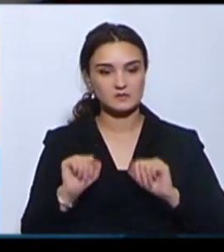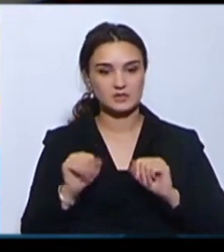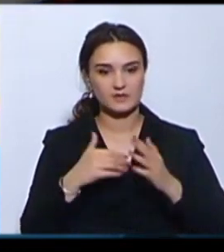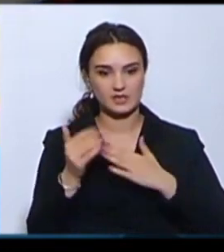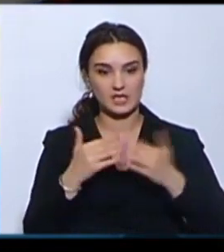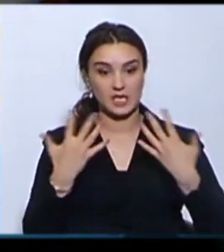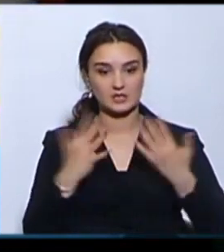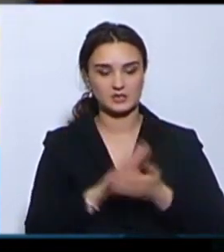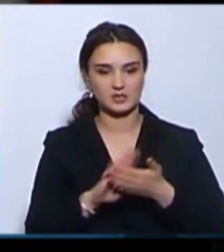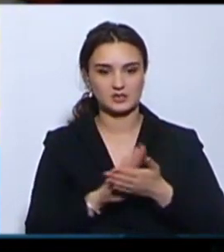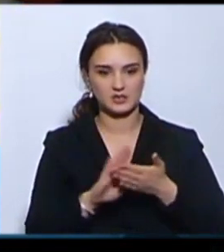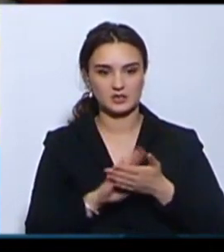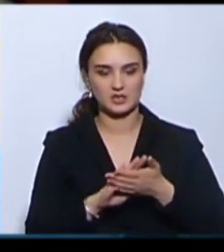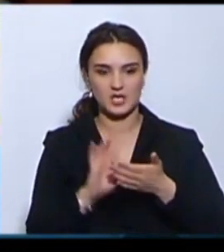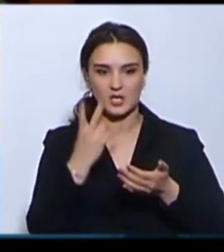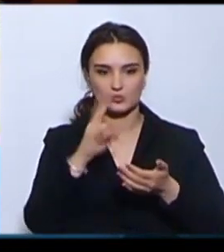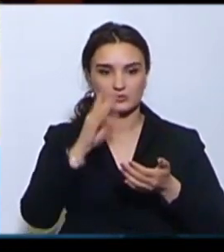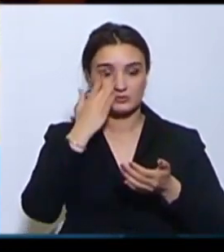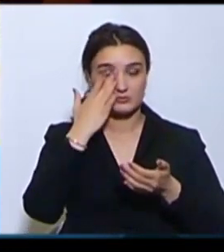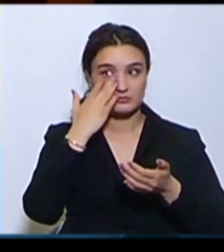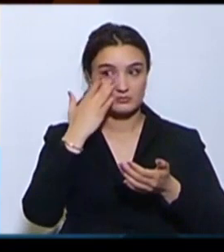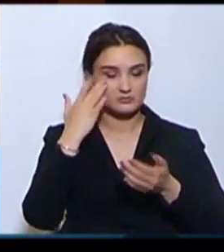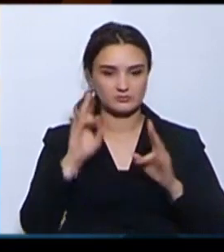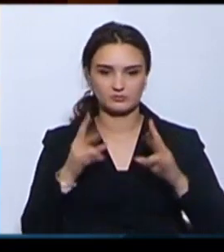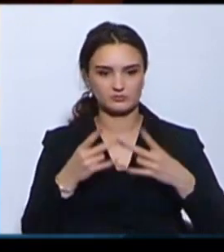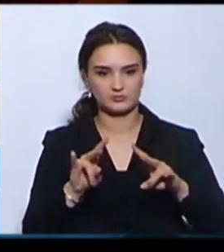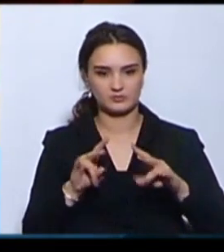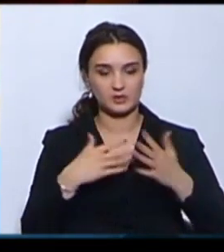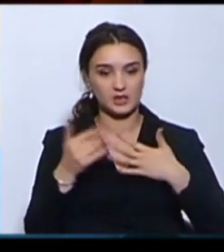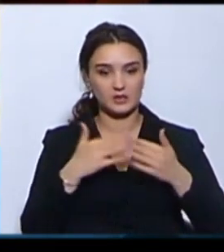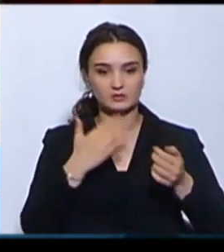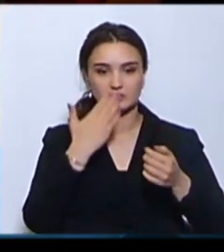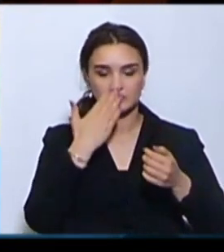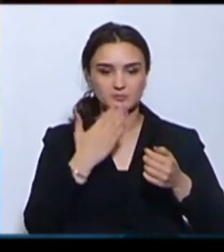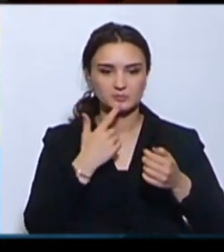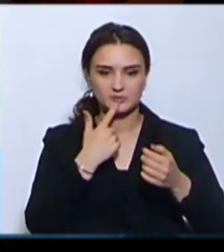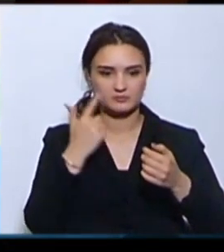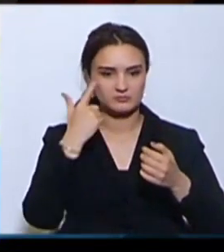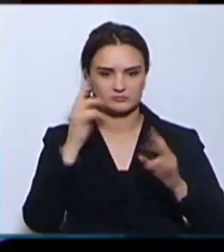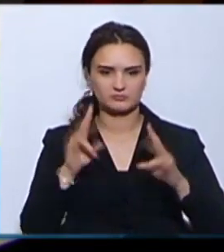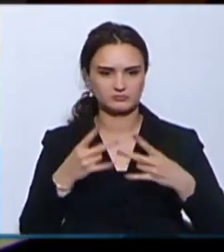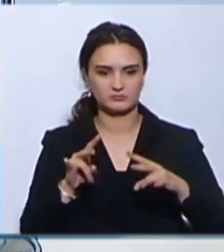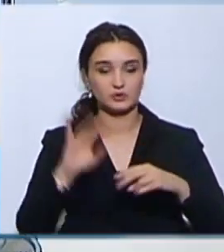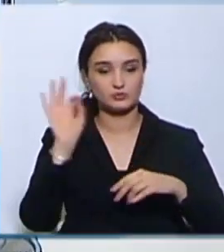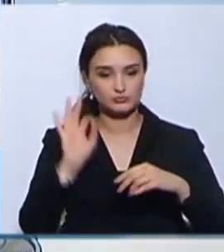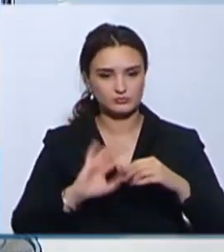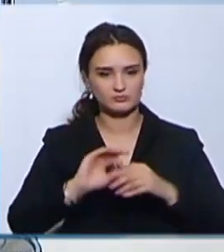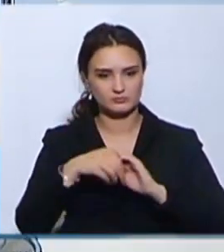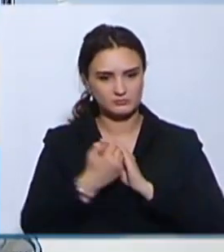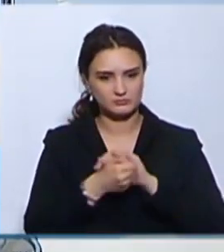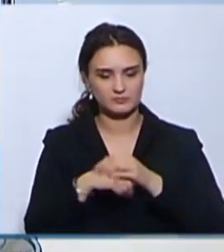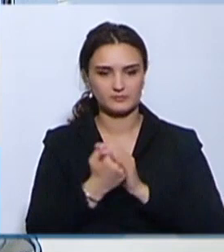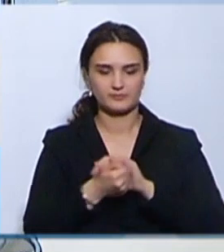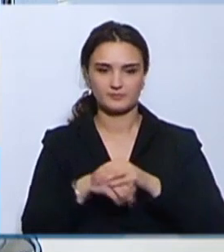ხელის ჰიგიენით, ანუ ხელი არ უნდა მოვიკიდოთ სახის მიდამოში, თვალი წვირი პირი და ხშირად დავიბანოთ